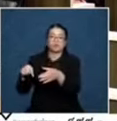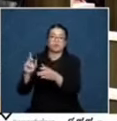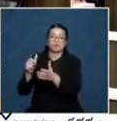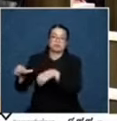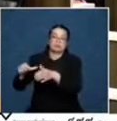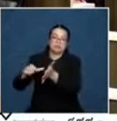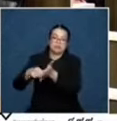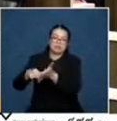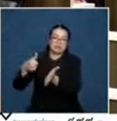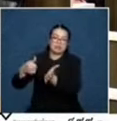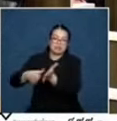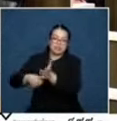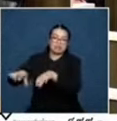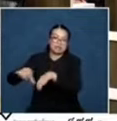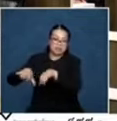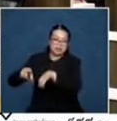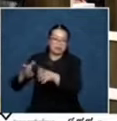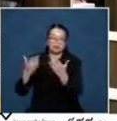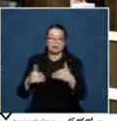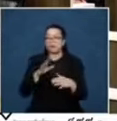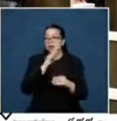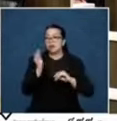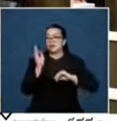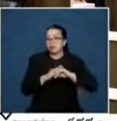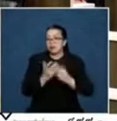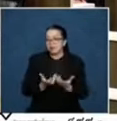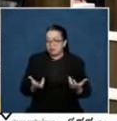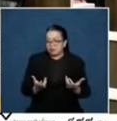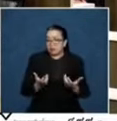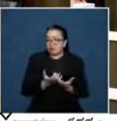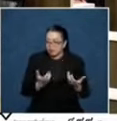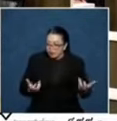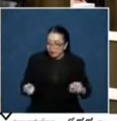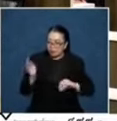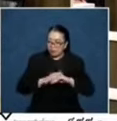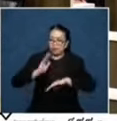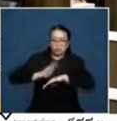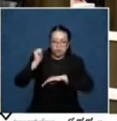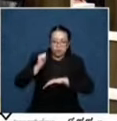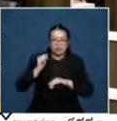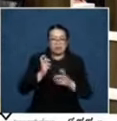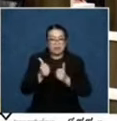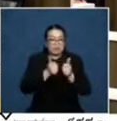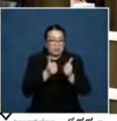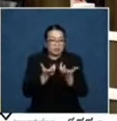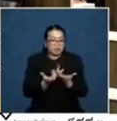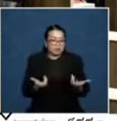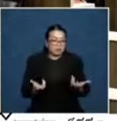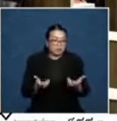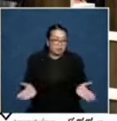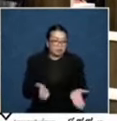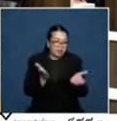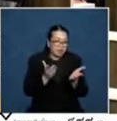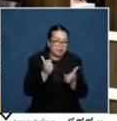ขอให้จัดสรรงบประมาณสำหรับโครงการที่จะมาพัฒนาเพิ่มรายได้เพิ่มผลิตภาพเพิ่มความสามารถในการแข่งขันให้กับเกษตรกรไทยอ